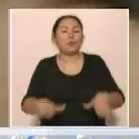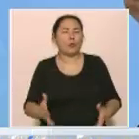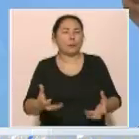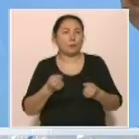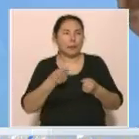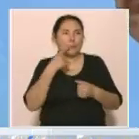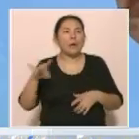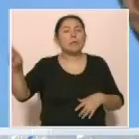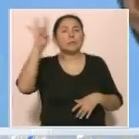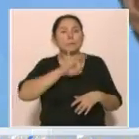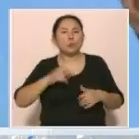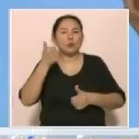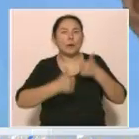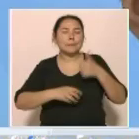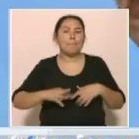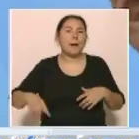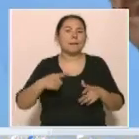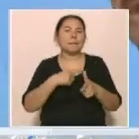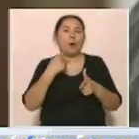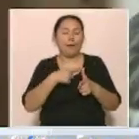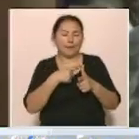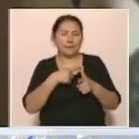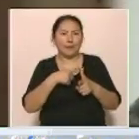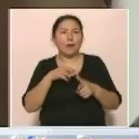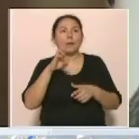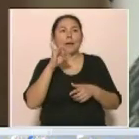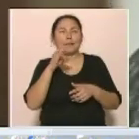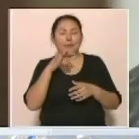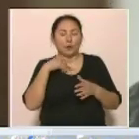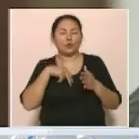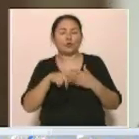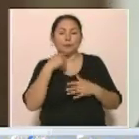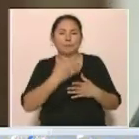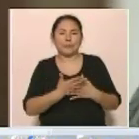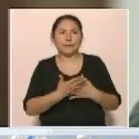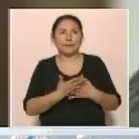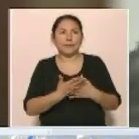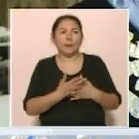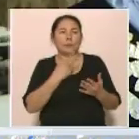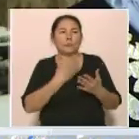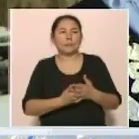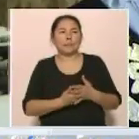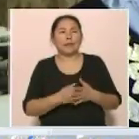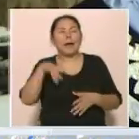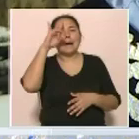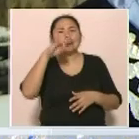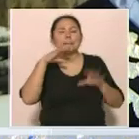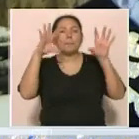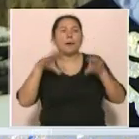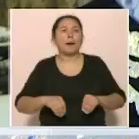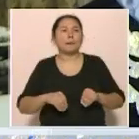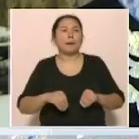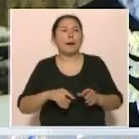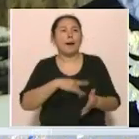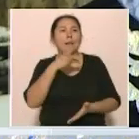бұл республикалық жарыста Маңғыстау атты қаршығасын бәйгеге қосып, 3-ші орын тұғырынан көрінді. Қазақстанда барлық